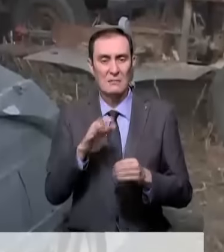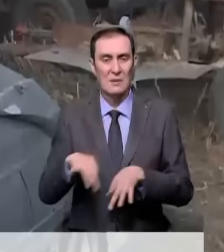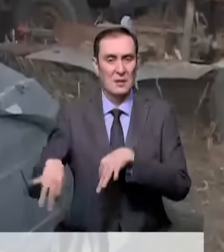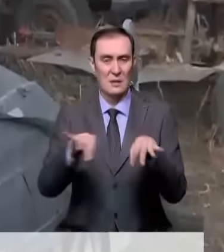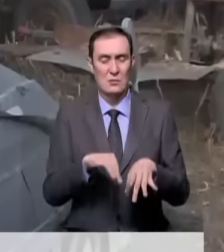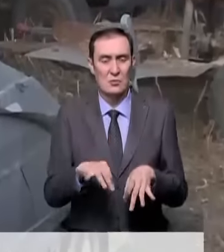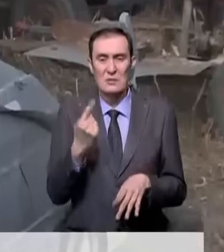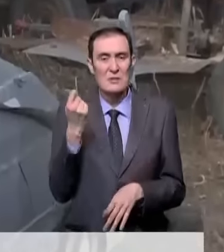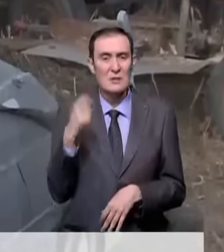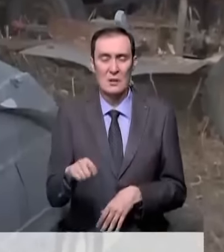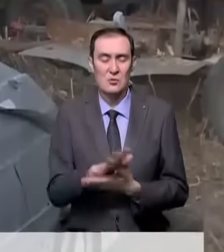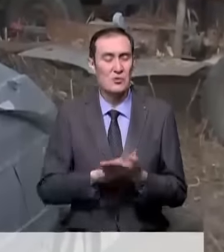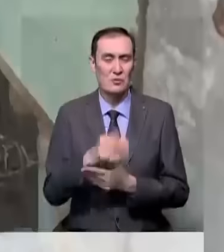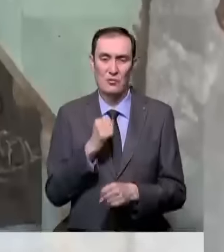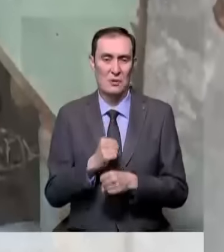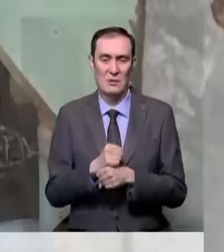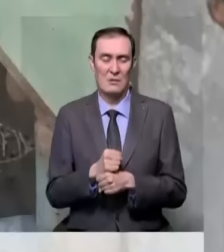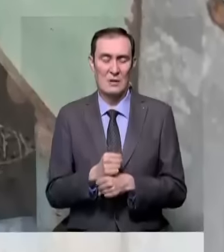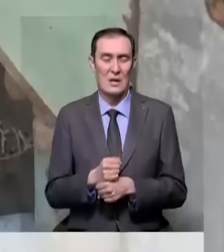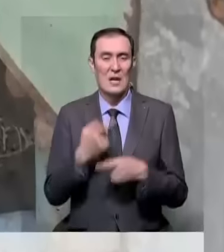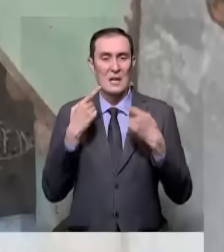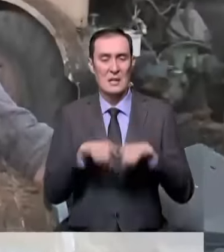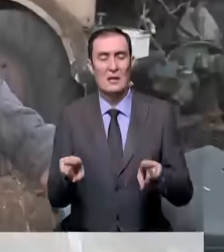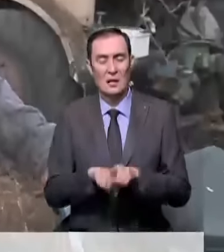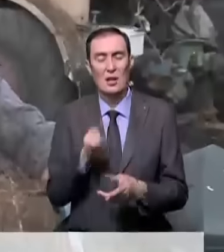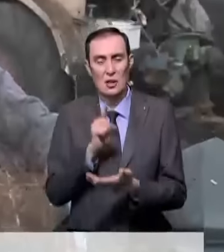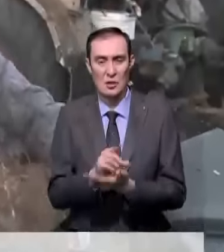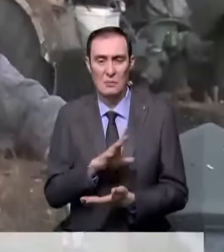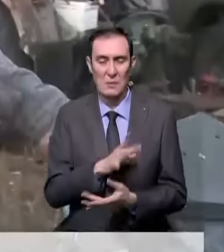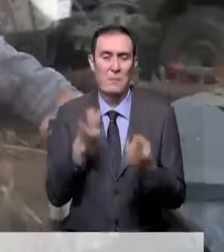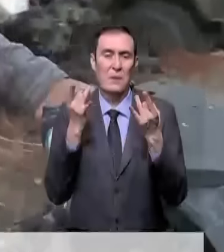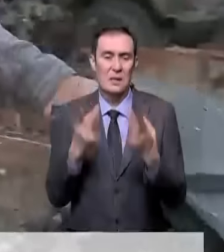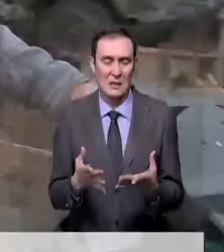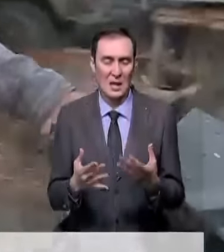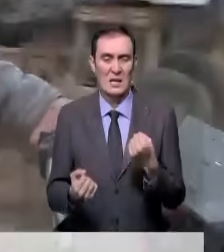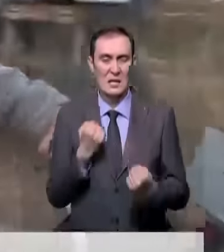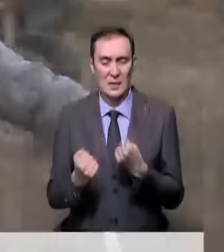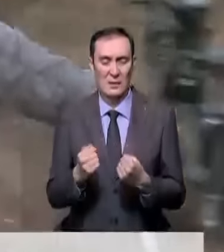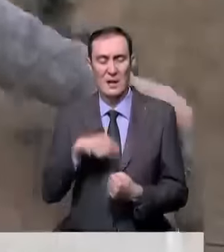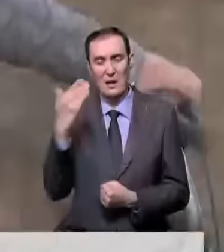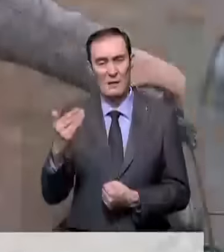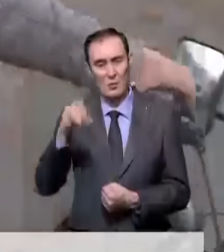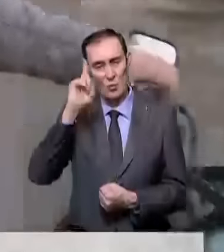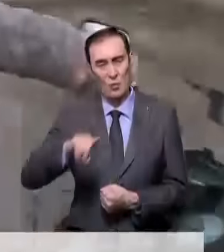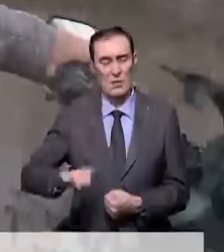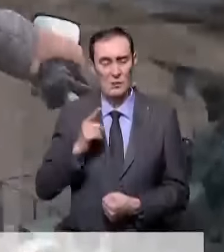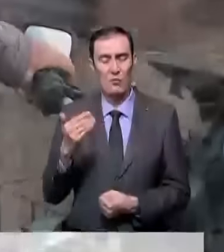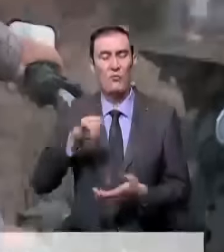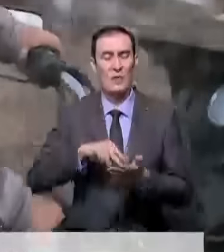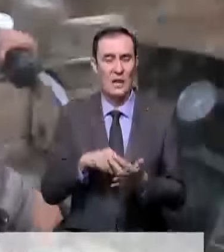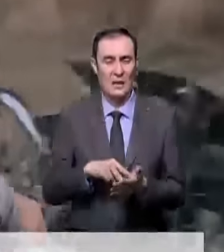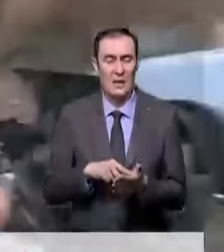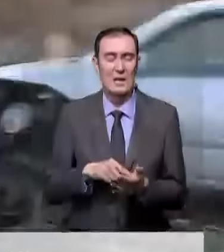еще как собрал, ни разу ничего не делал. Техника такая и должна быть. Простая и надежная, уверен умелец. В планах у него